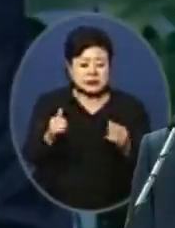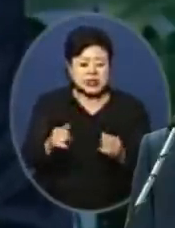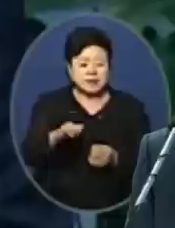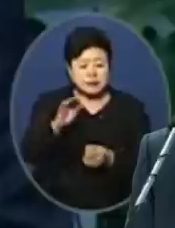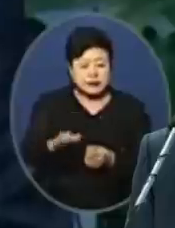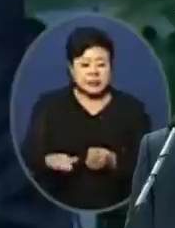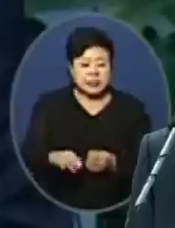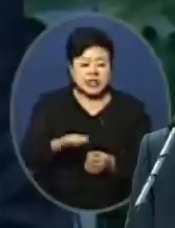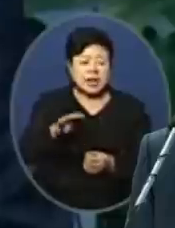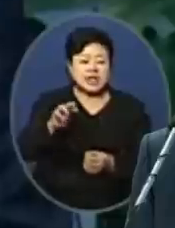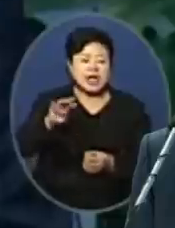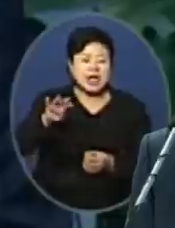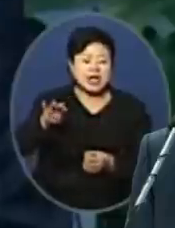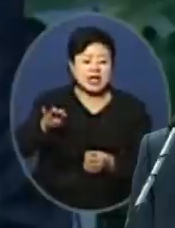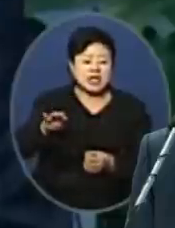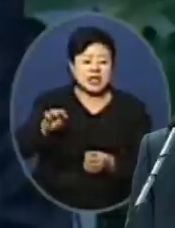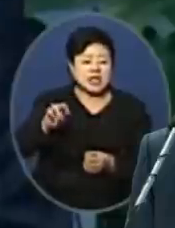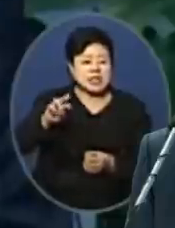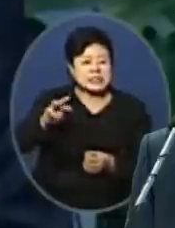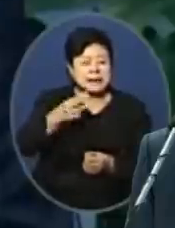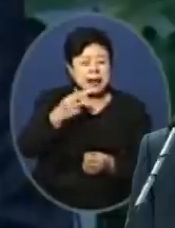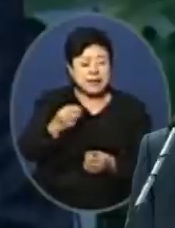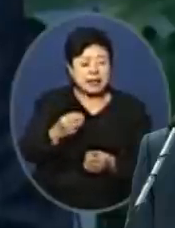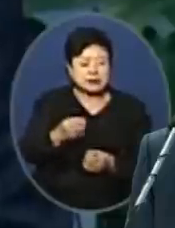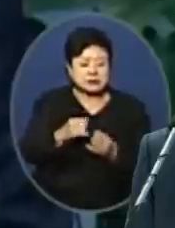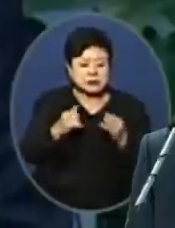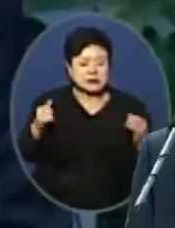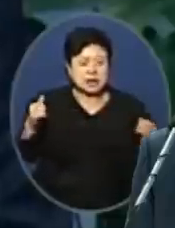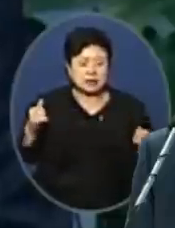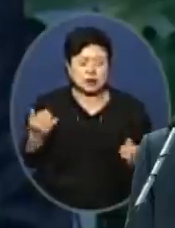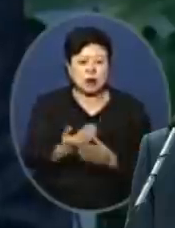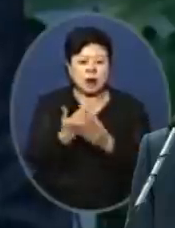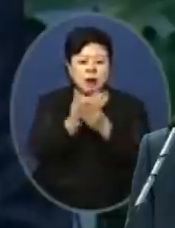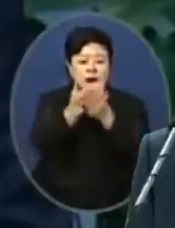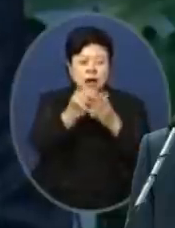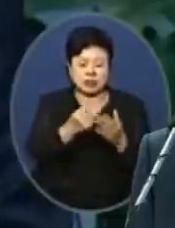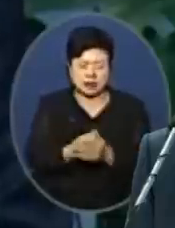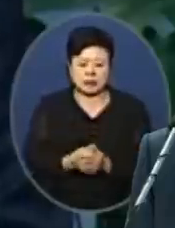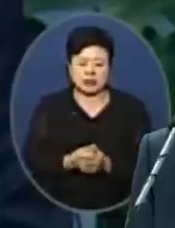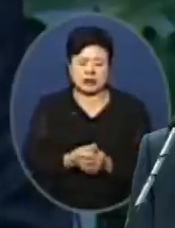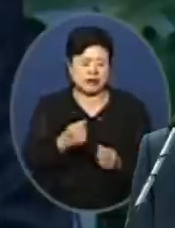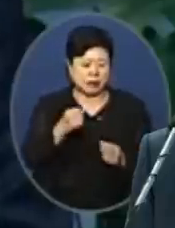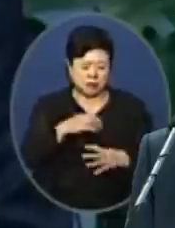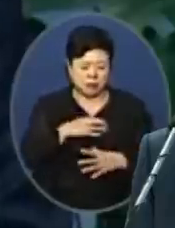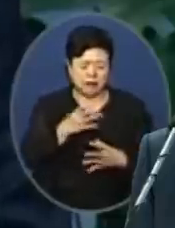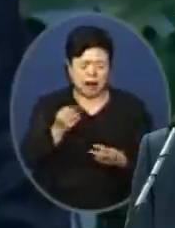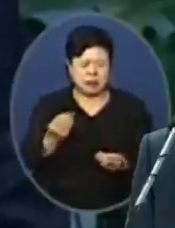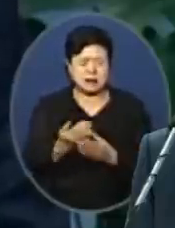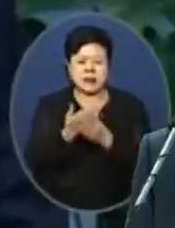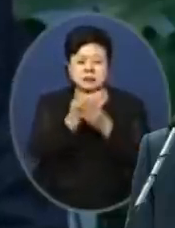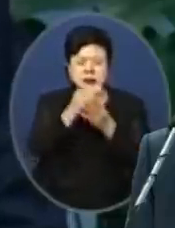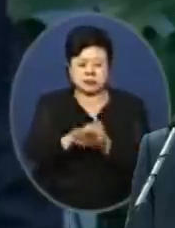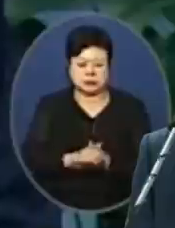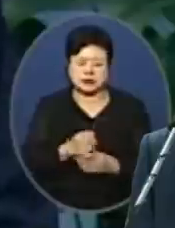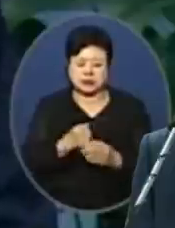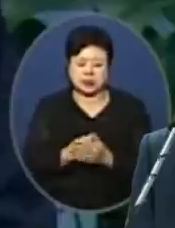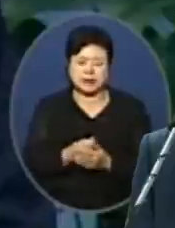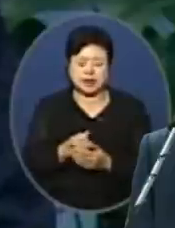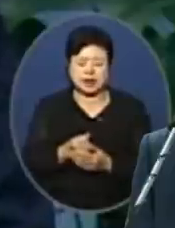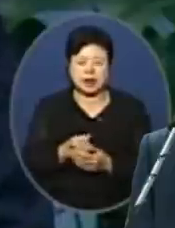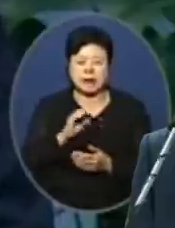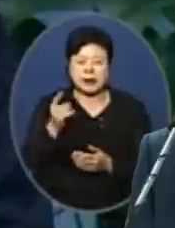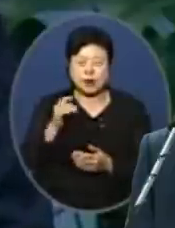밑에서 300만 가까이 수가 늘었으니 어지간히 많이 늘었지 않습니까? 그러니까 바로